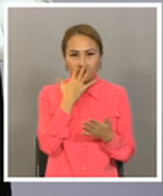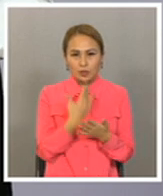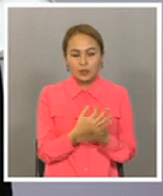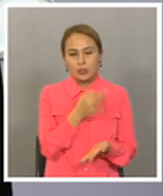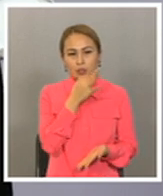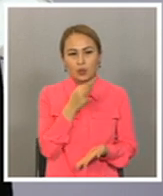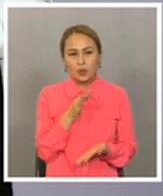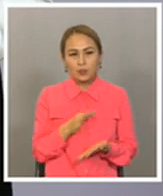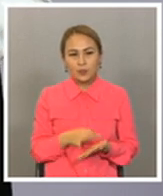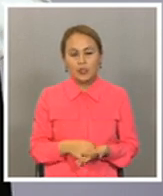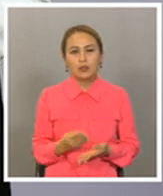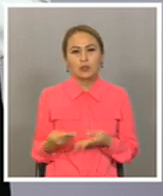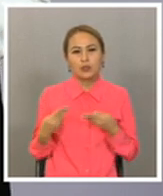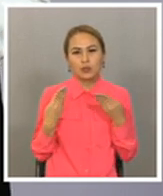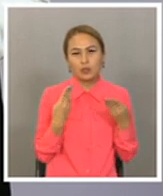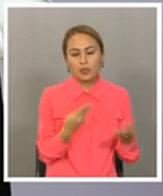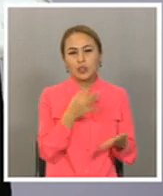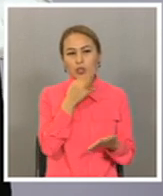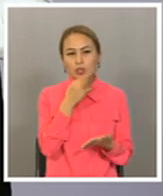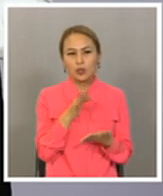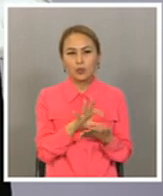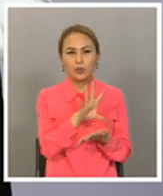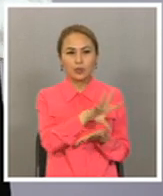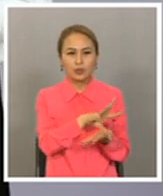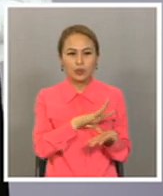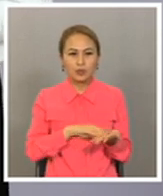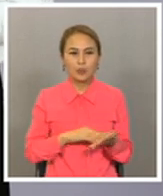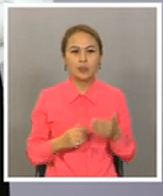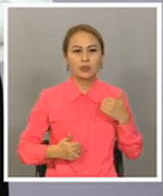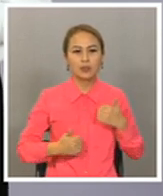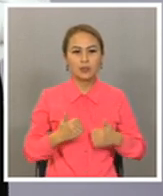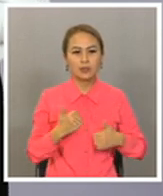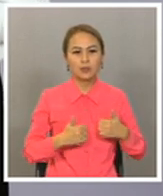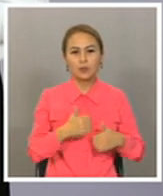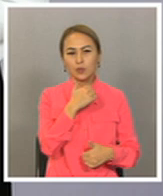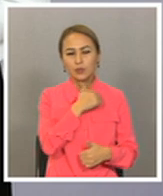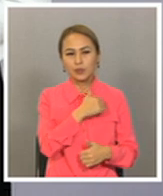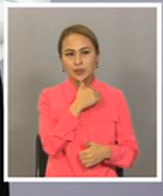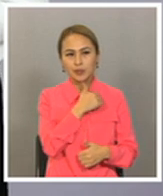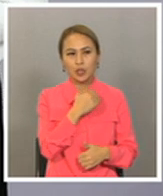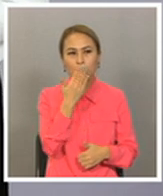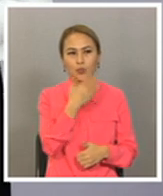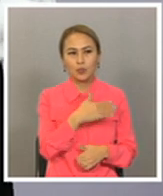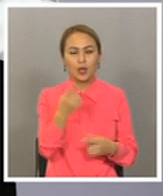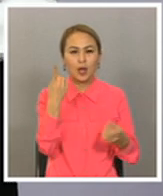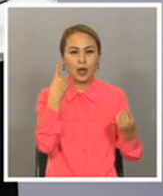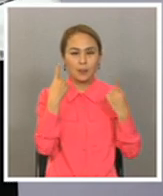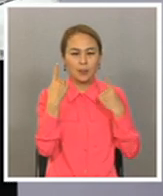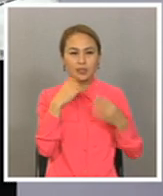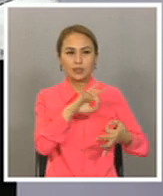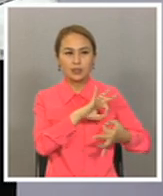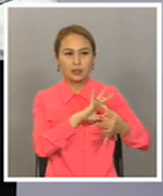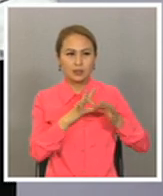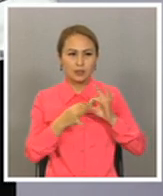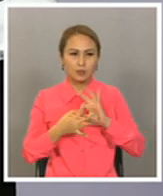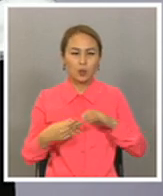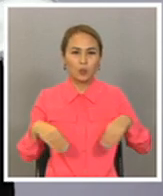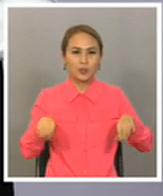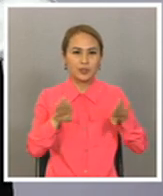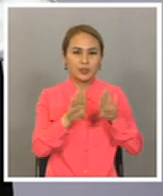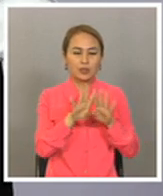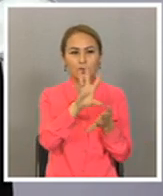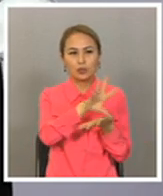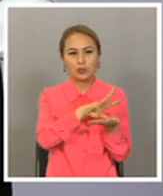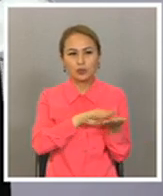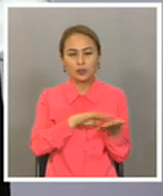жауаптарыңызды ұсынылған жауап үлгісімен салыстырып көріңіздер. Бұл ақпараттар мен деректер негізінде осындай үлгідегі